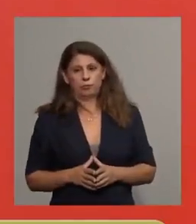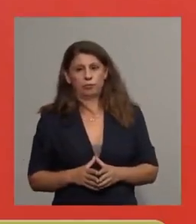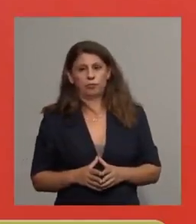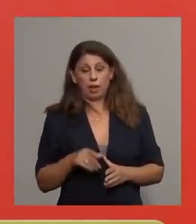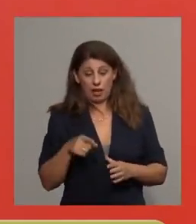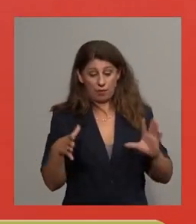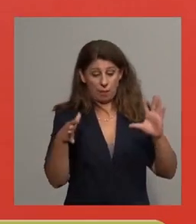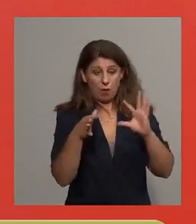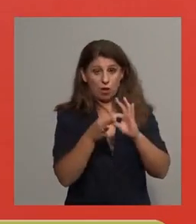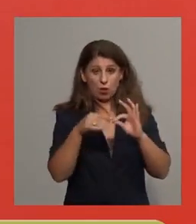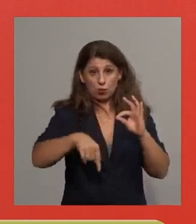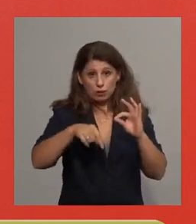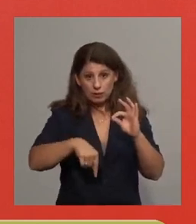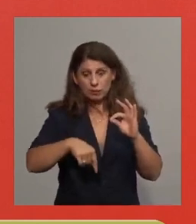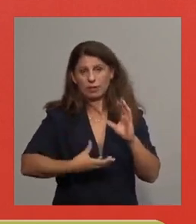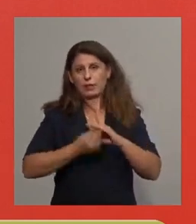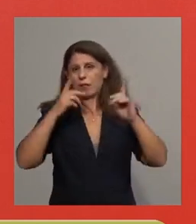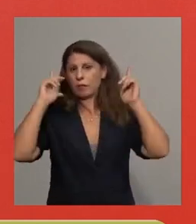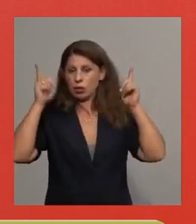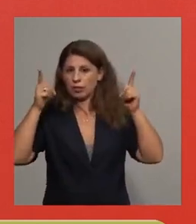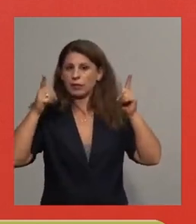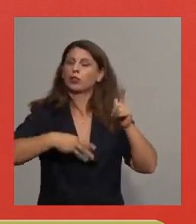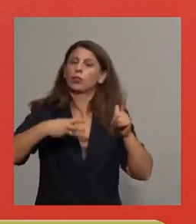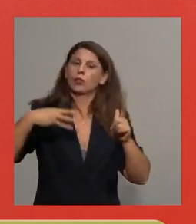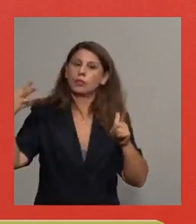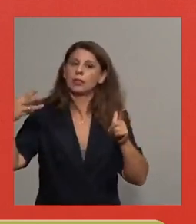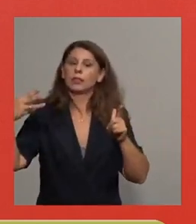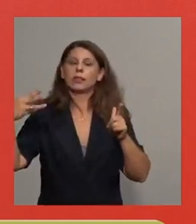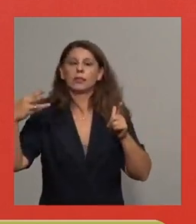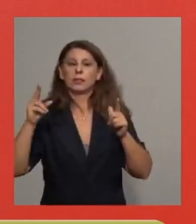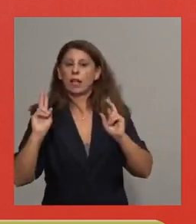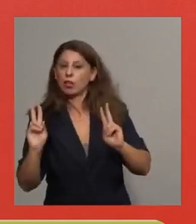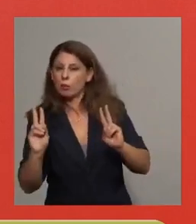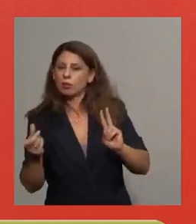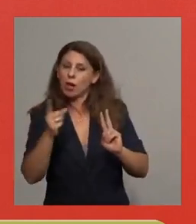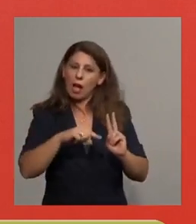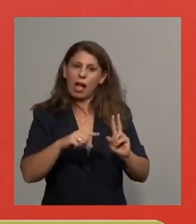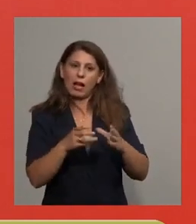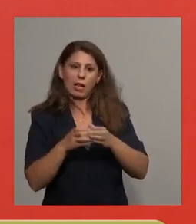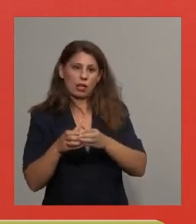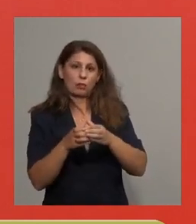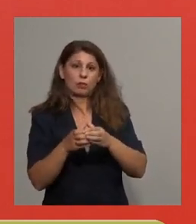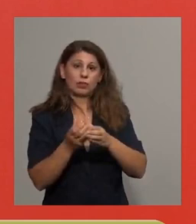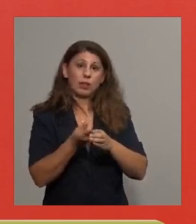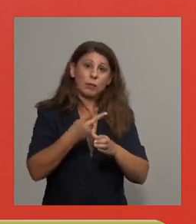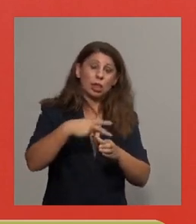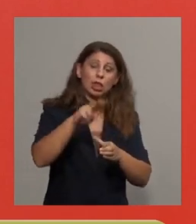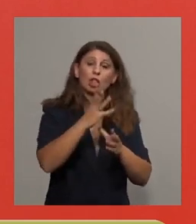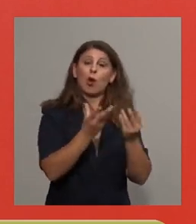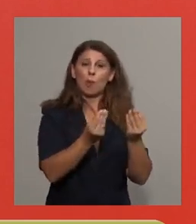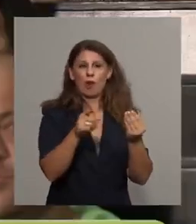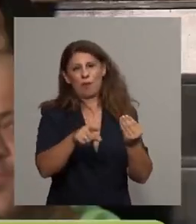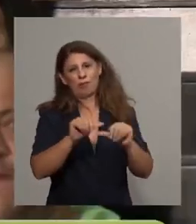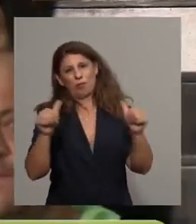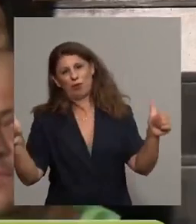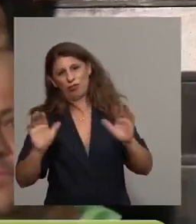ενώνουν σήμερα τη Νέα Δημοκρατία, το ΣΥΡΙΖΑ, το ΠΑΣΟΚ, άλλα κόμματα, είναι πολύ περισσότερα από αυτά που